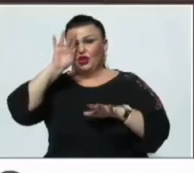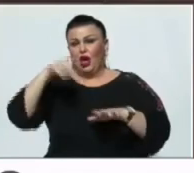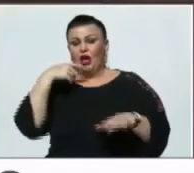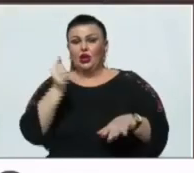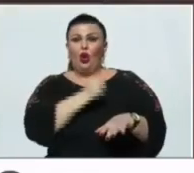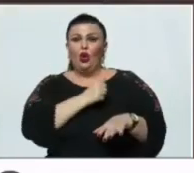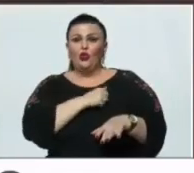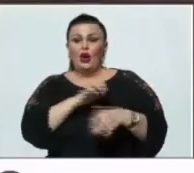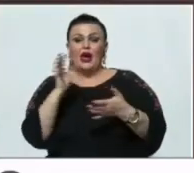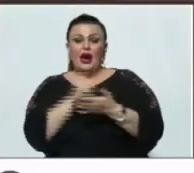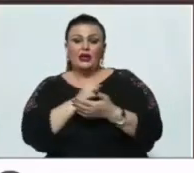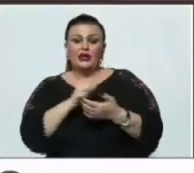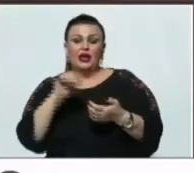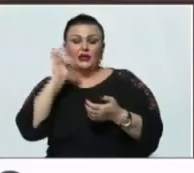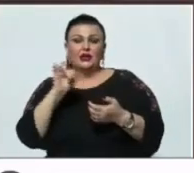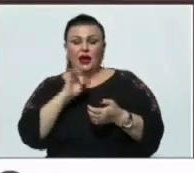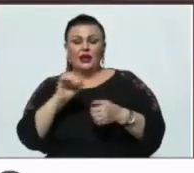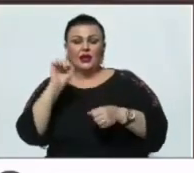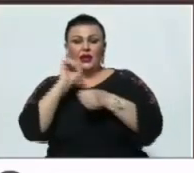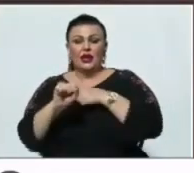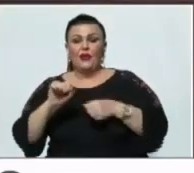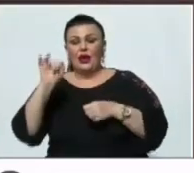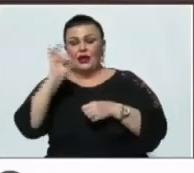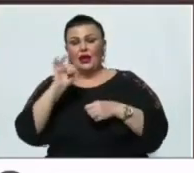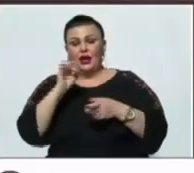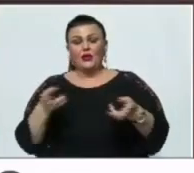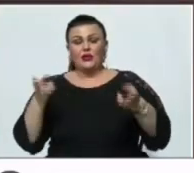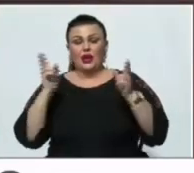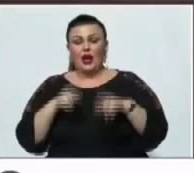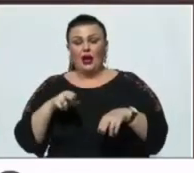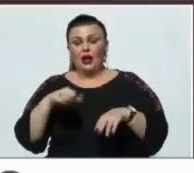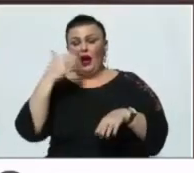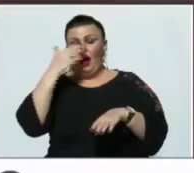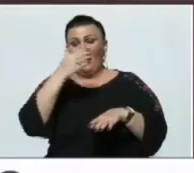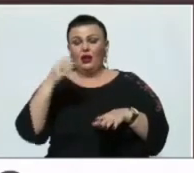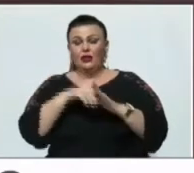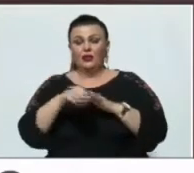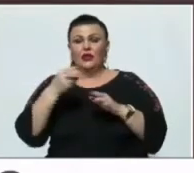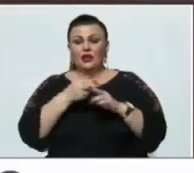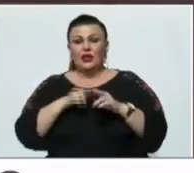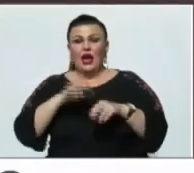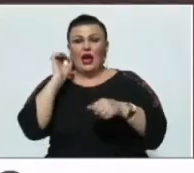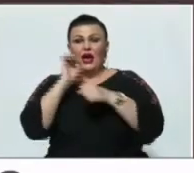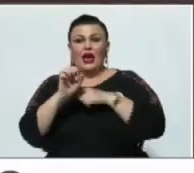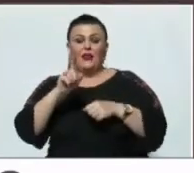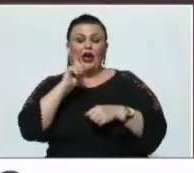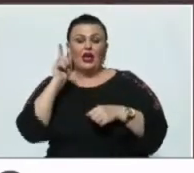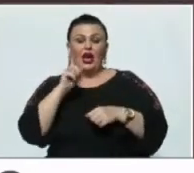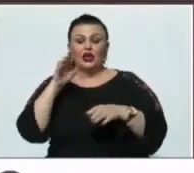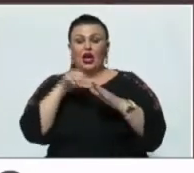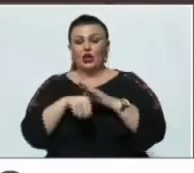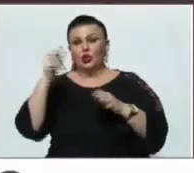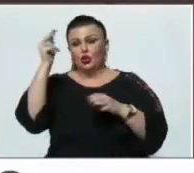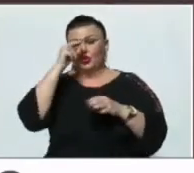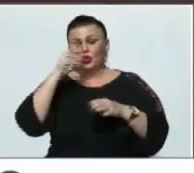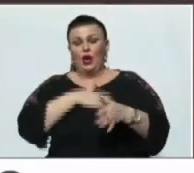ordumuzun qazandığı tarixi qələbə ilə tariximizdə qaldı, xalqımızın tarixində qaldı və bu qələbədə də gənclərin,